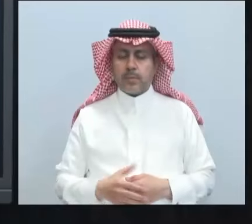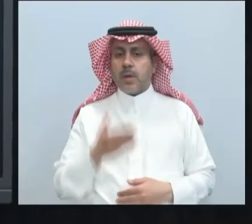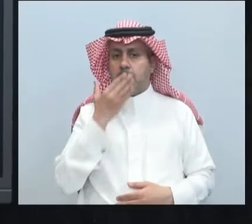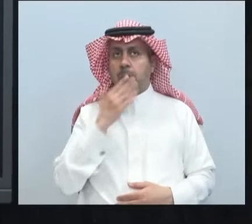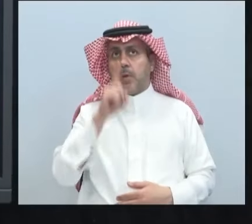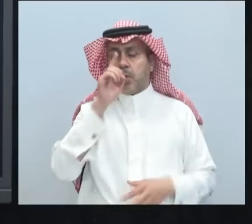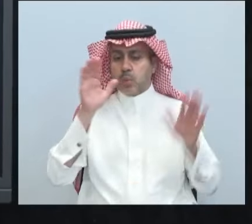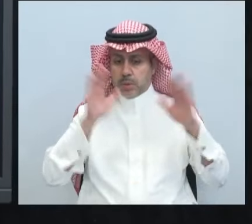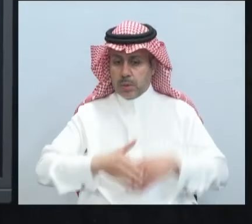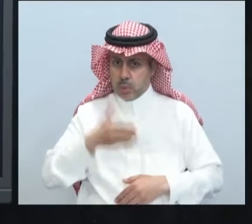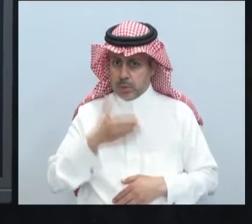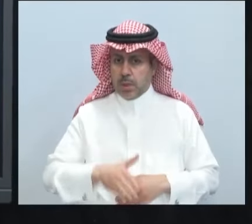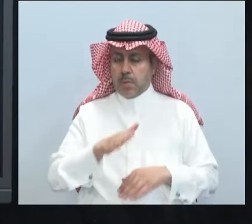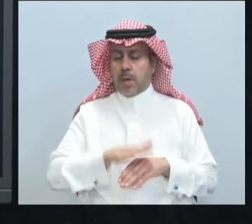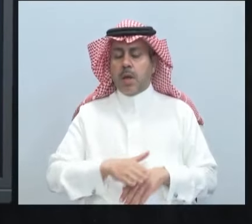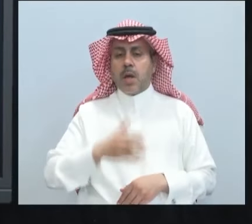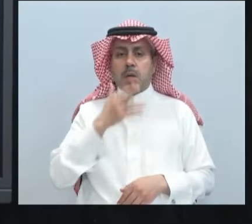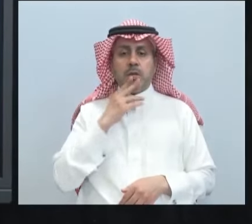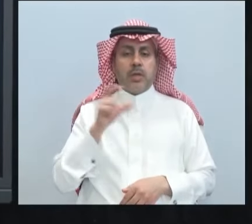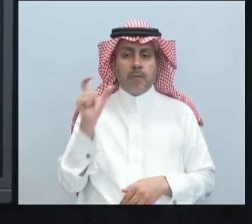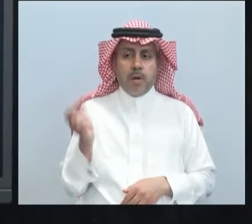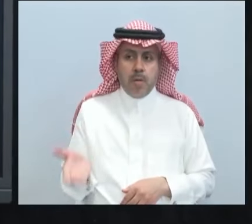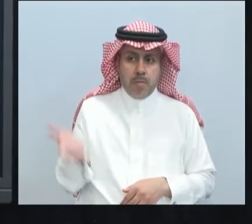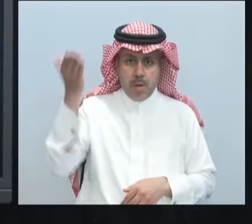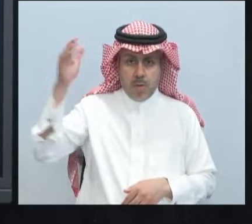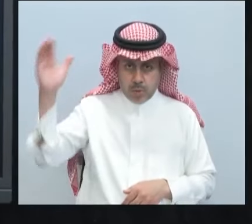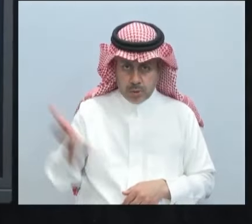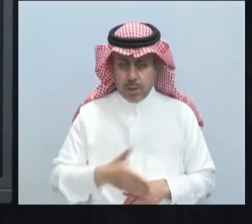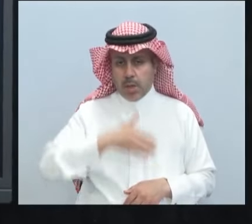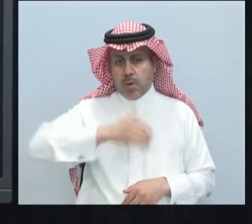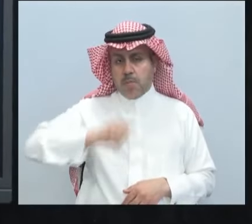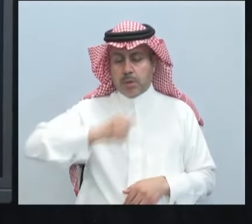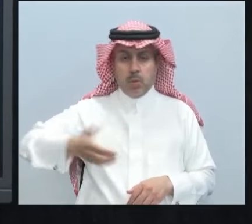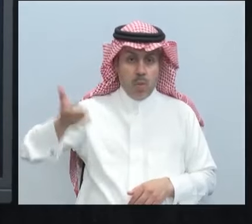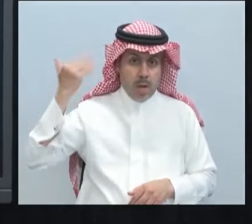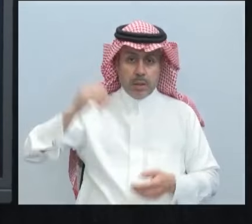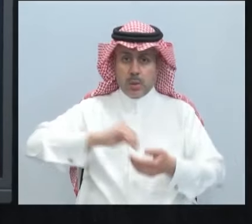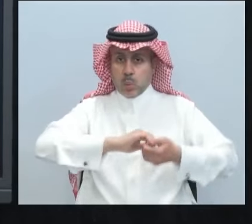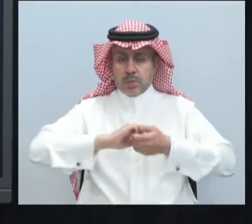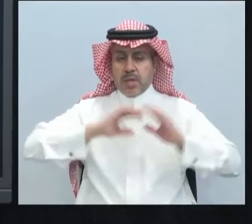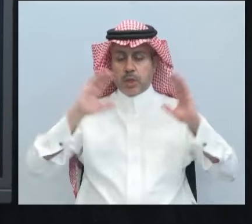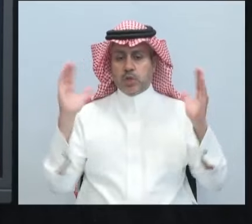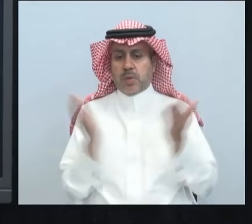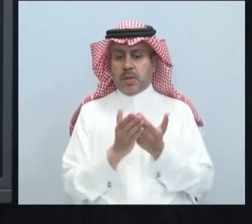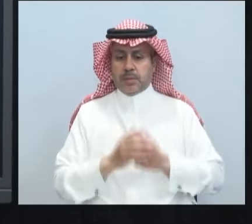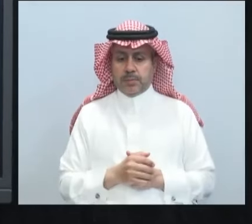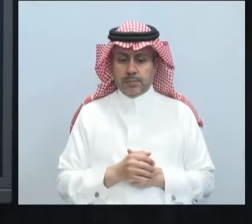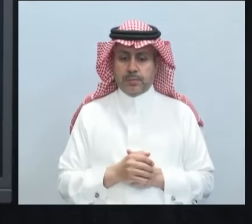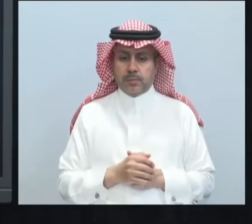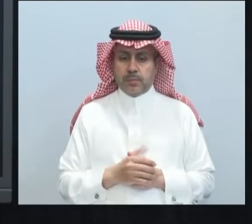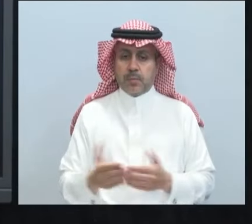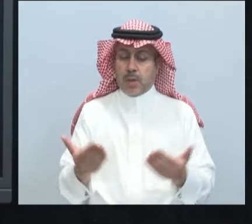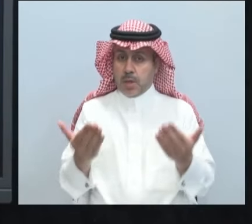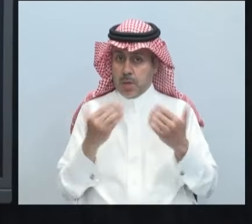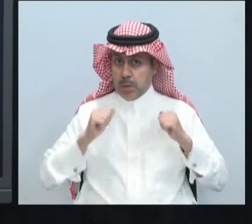الحمد لله والصلاه والسلام على اشرف الانبياء والمرسلين نبينا محمد واله وصحبه اجمعين اما بعد حياكم الله